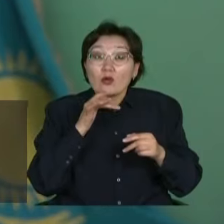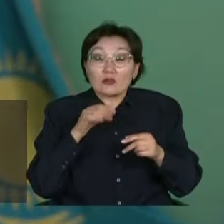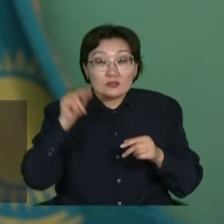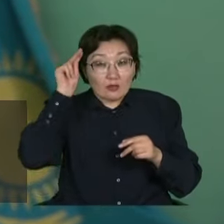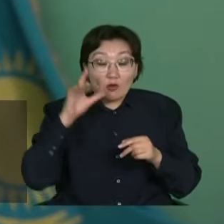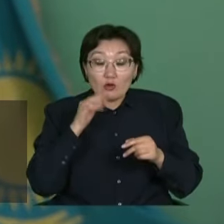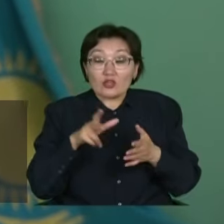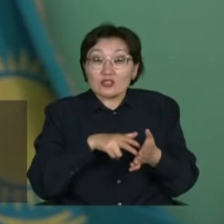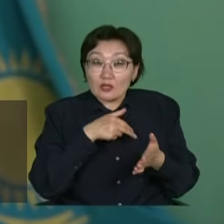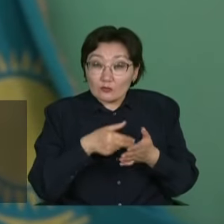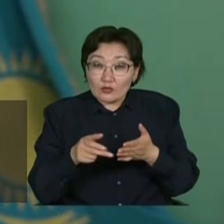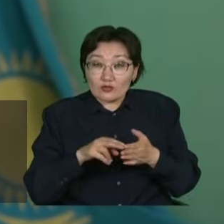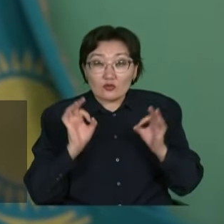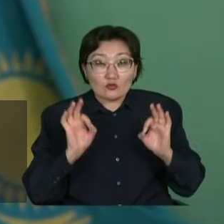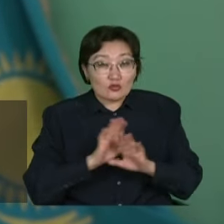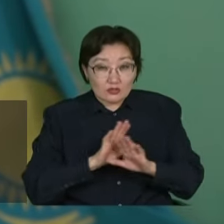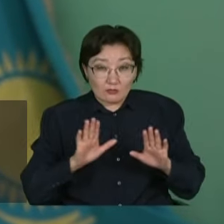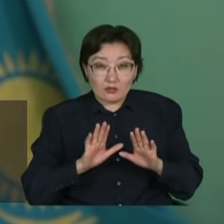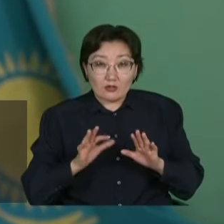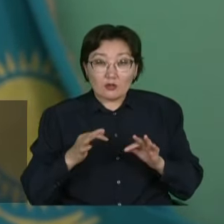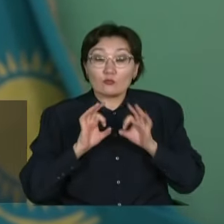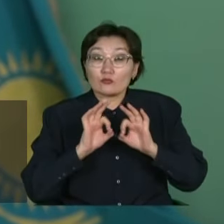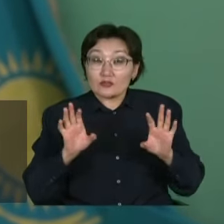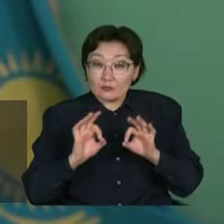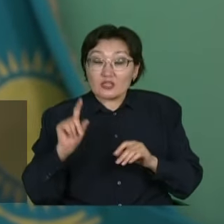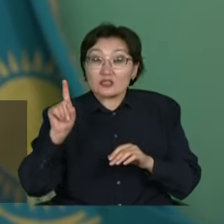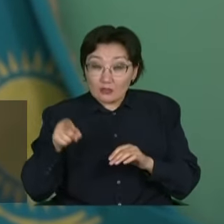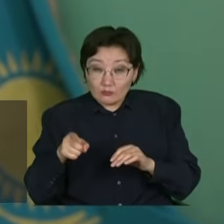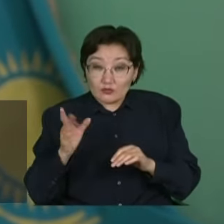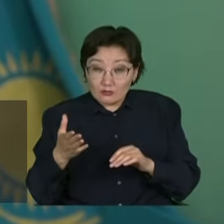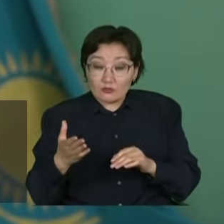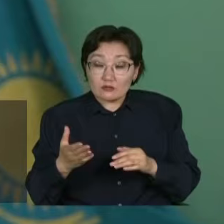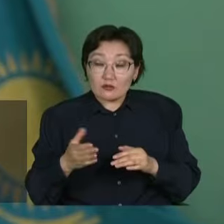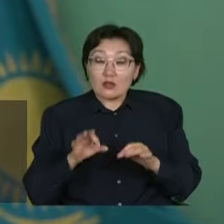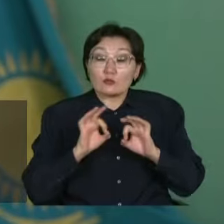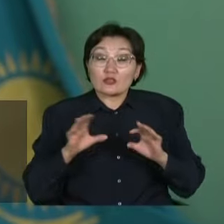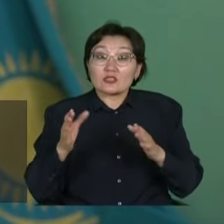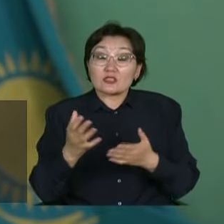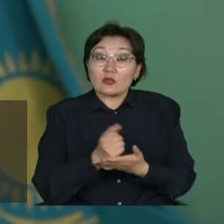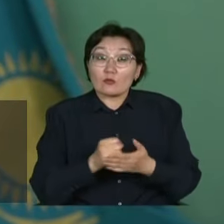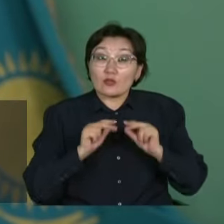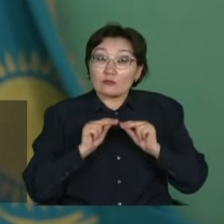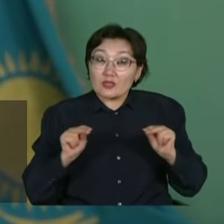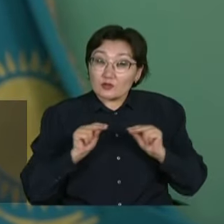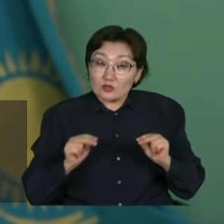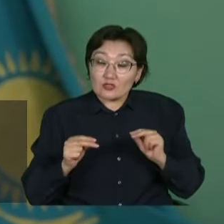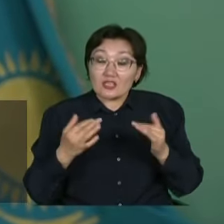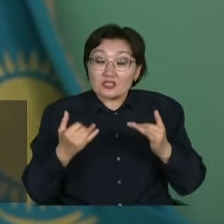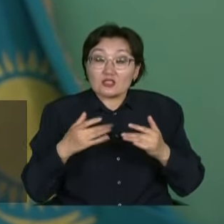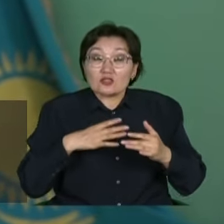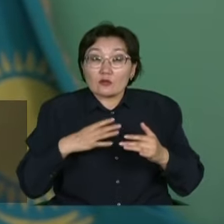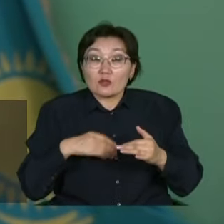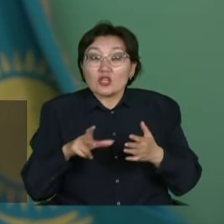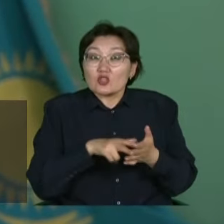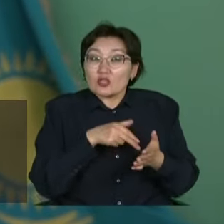ол кісіге. Түсінік аламыз, түсінік алып қойдық. Қазір одан кейін мұғалімдерден қазір не үшін қазір